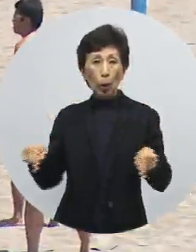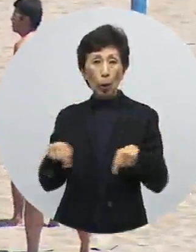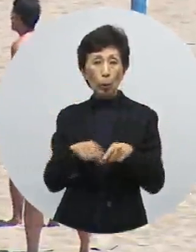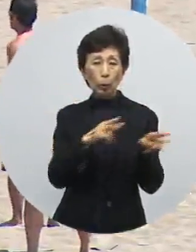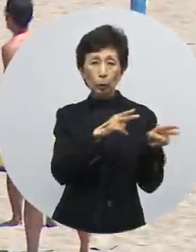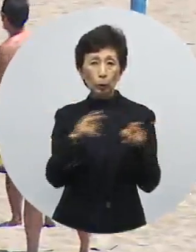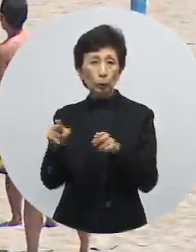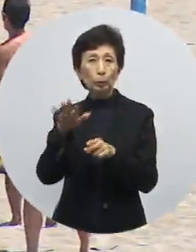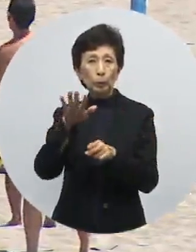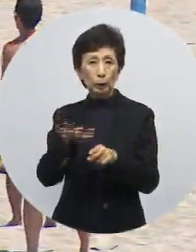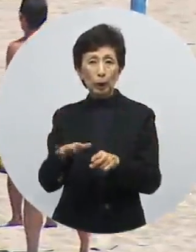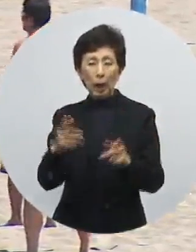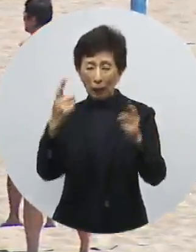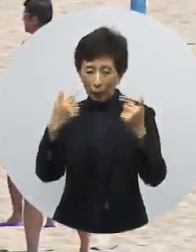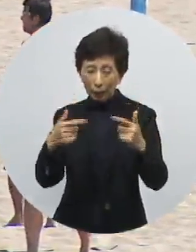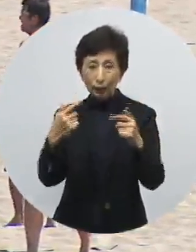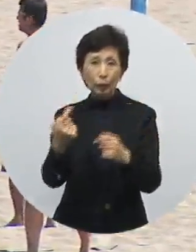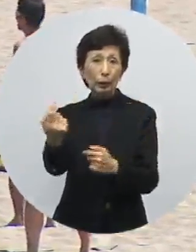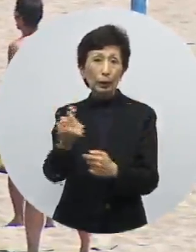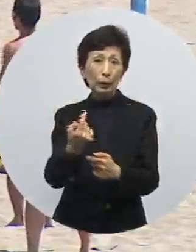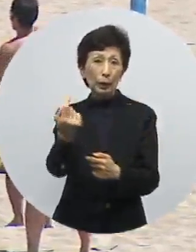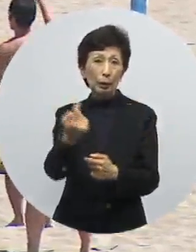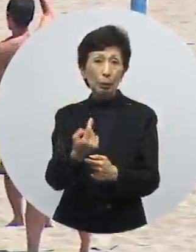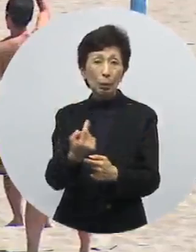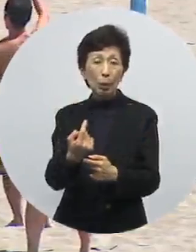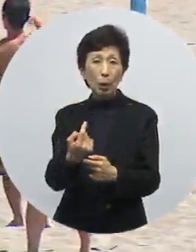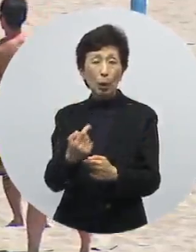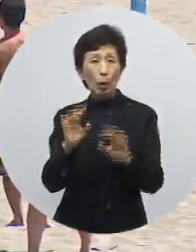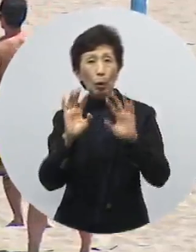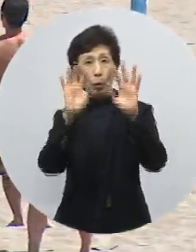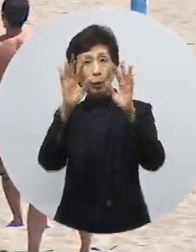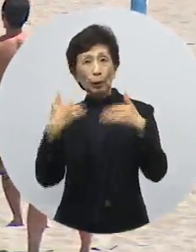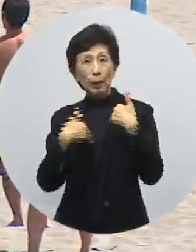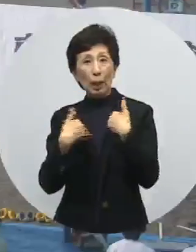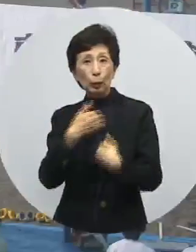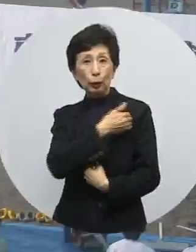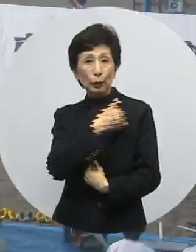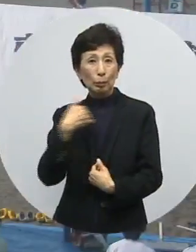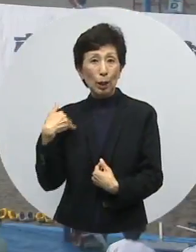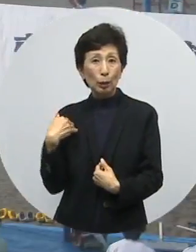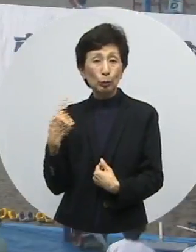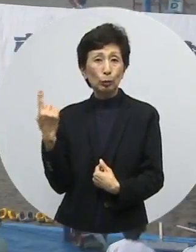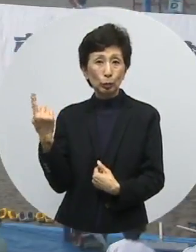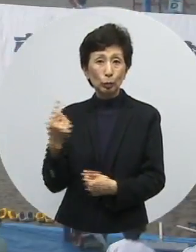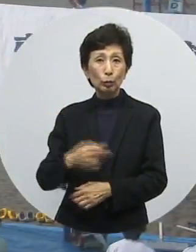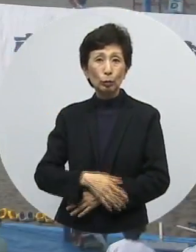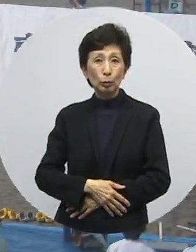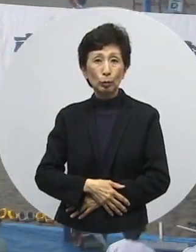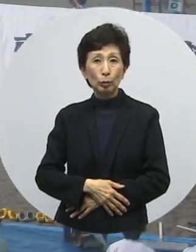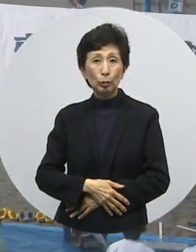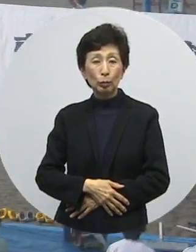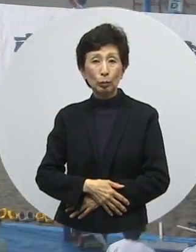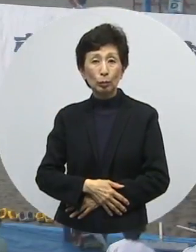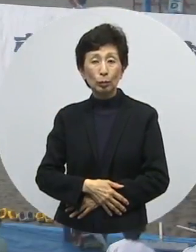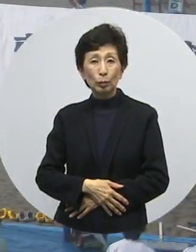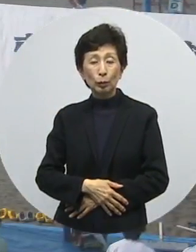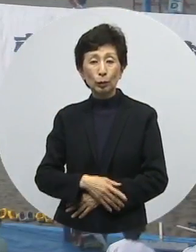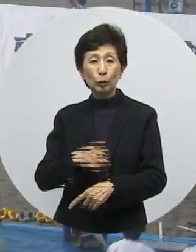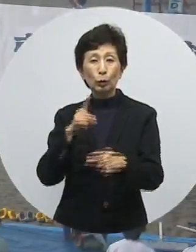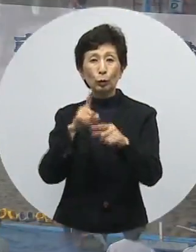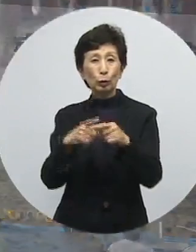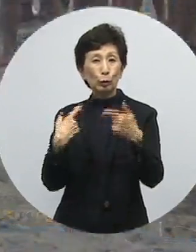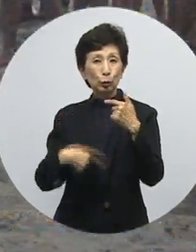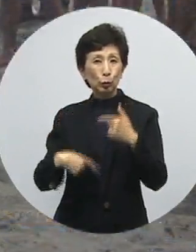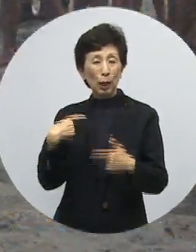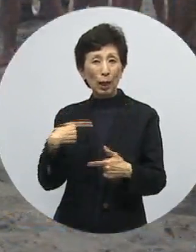ね皆さんが来て楽しんでいただいておりますので、やっぱりその中に中学生